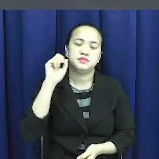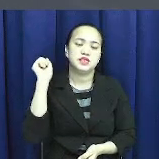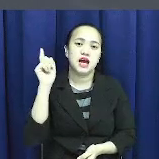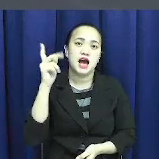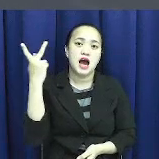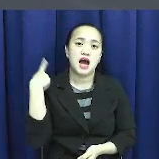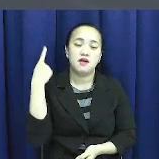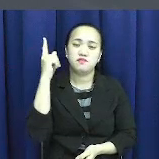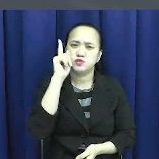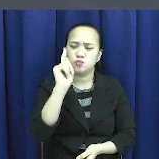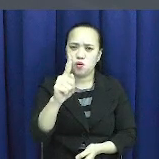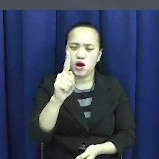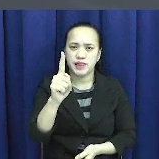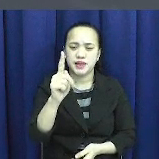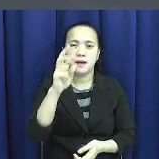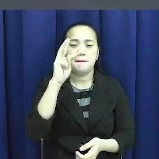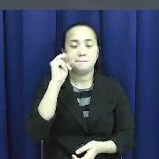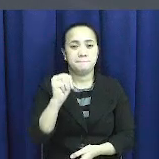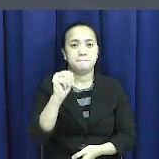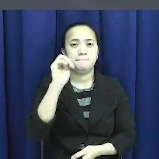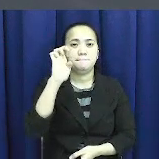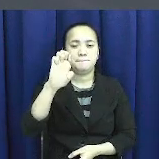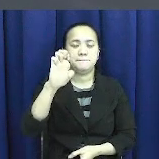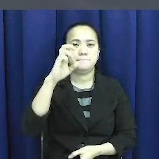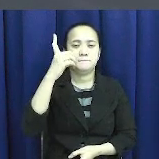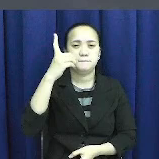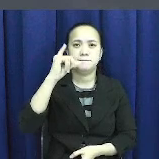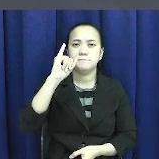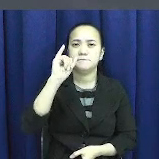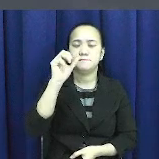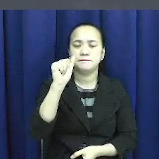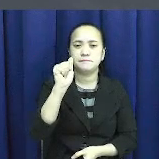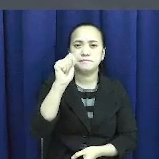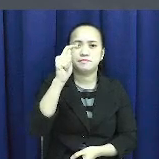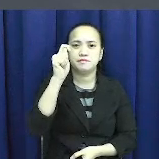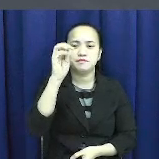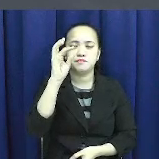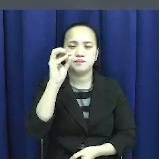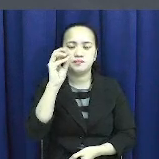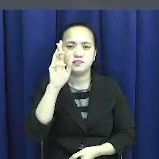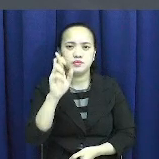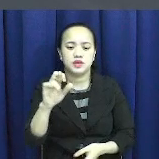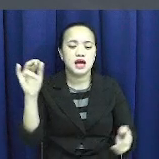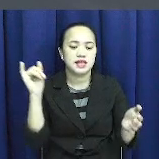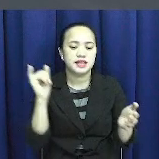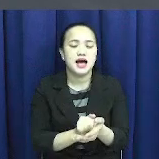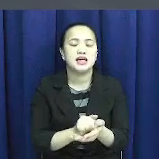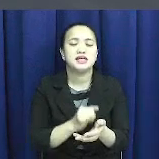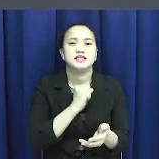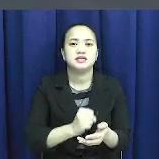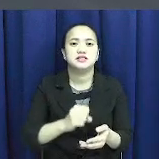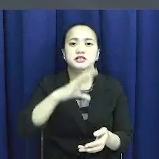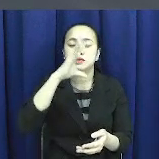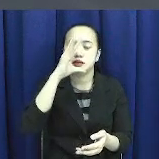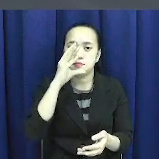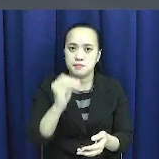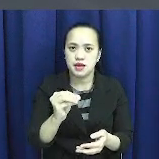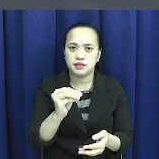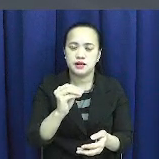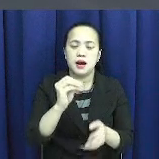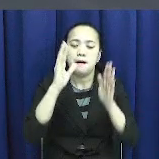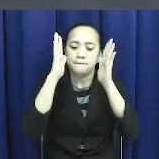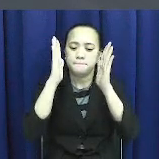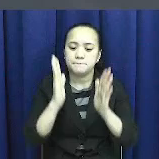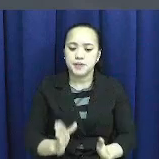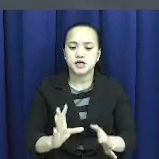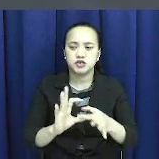one mediator, not mediatrix, but mediator. And that is the man Christ Jesus.